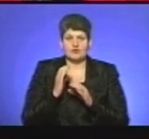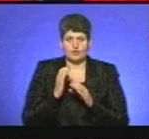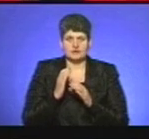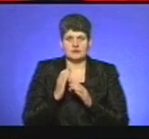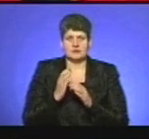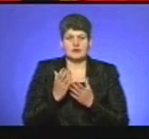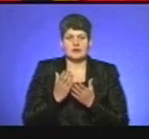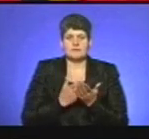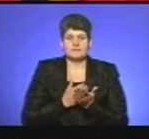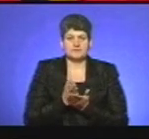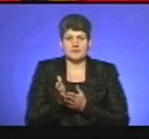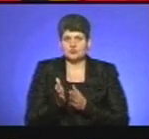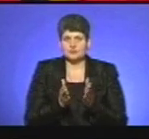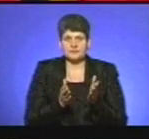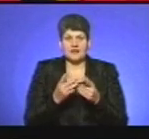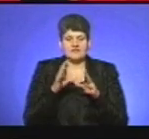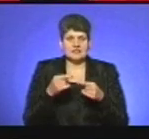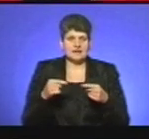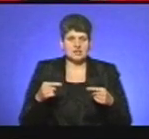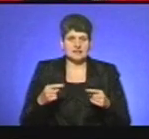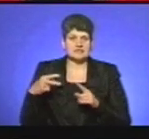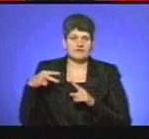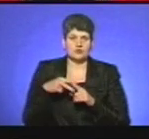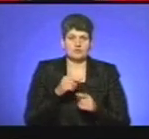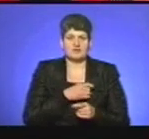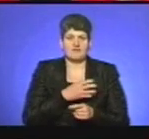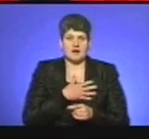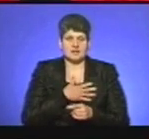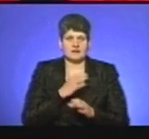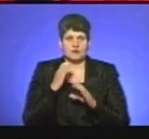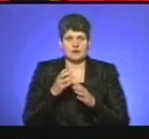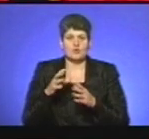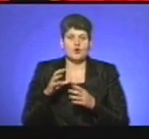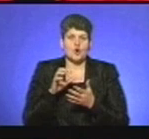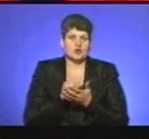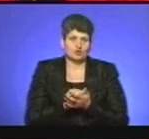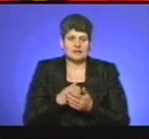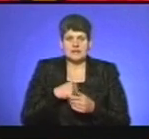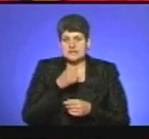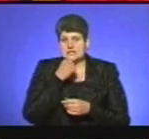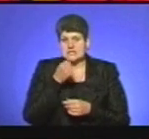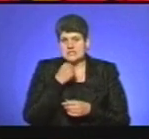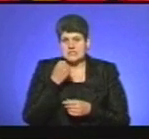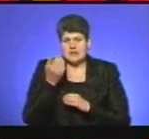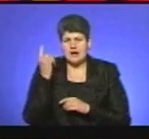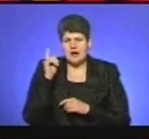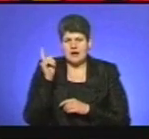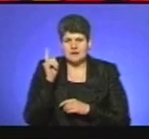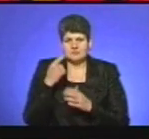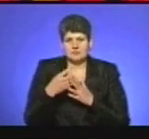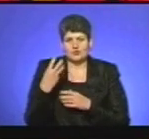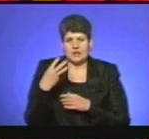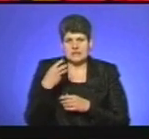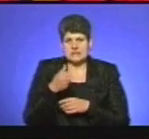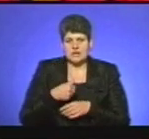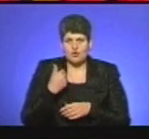маршрутні відправки, а всі решта завантажують приватні вагони або орендовані. Найстарші, ну я не знаю, років, напевно, вже